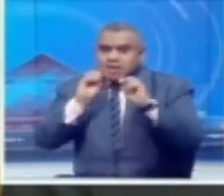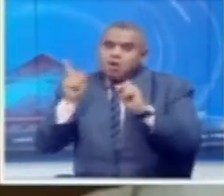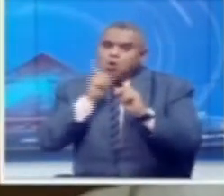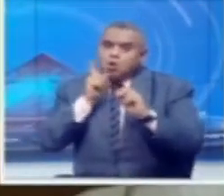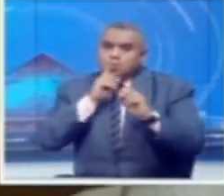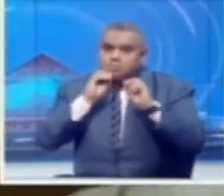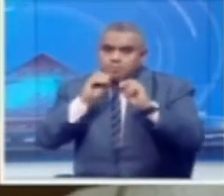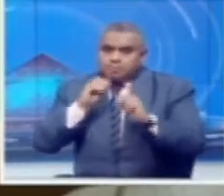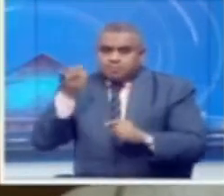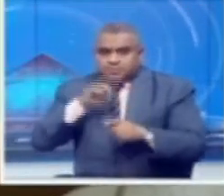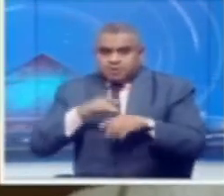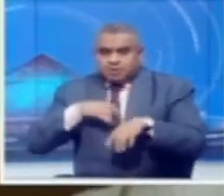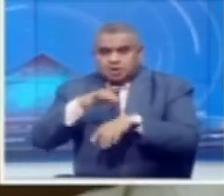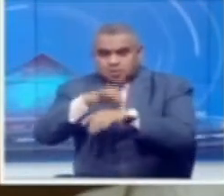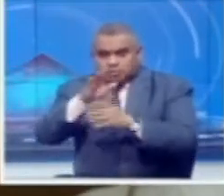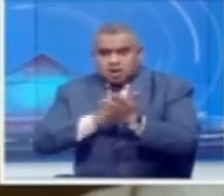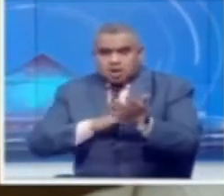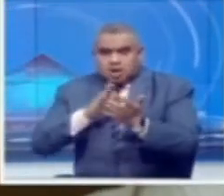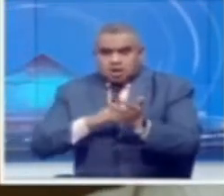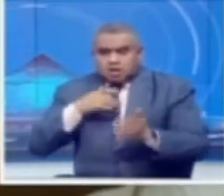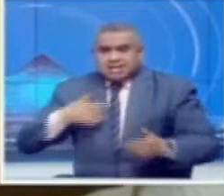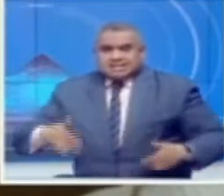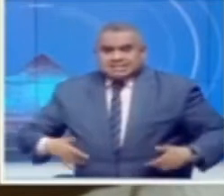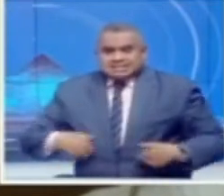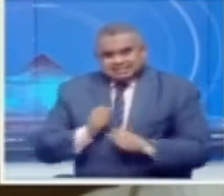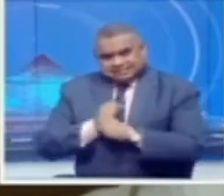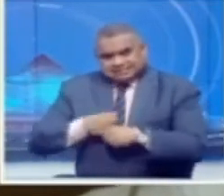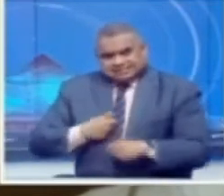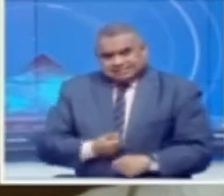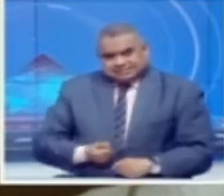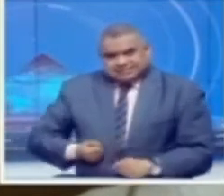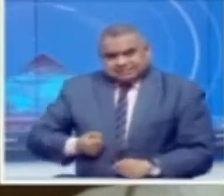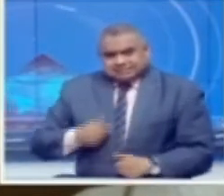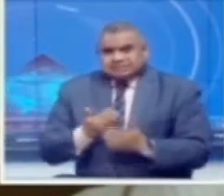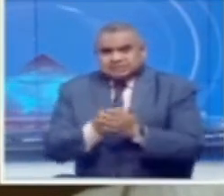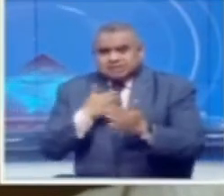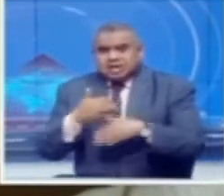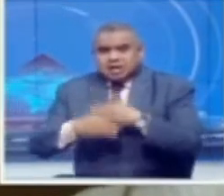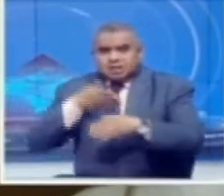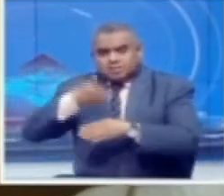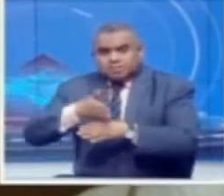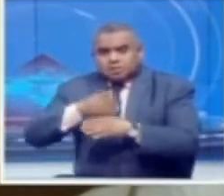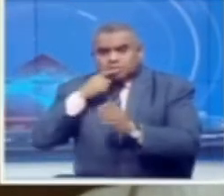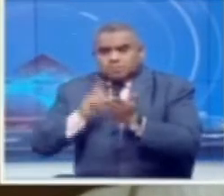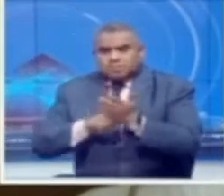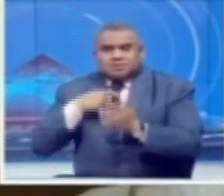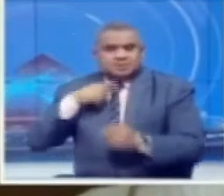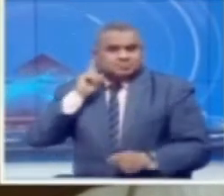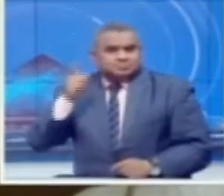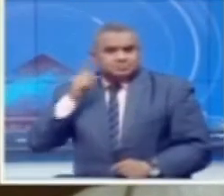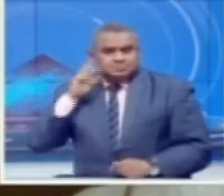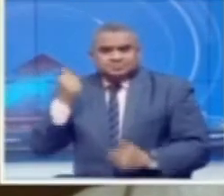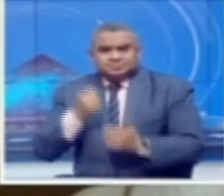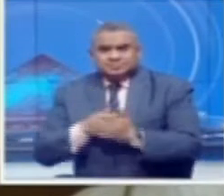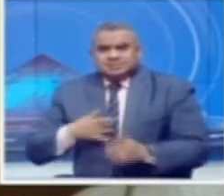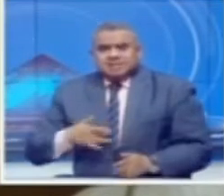للأهل. أمراض الالتهاب التقرحي في القولون إمتى يشخصه بدري ويقدر يبدأ له العلاج مظبوط، مش مجرد أنه هو يشخصه أنه